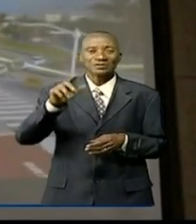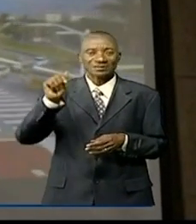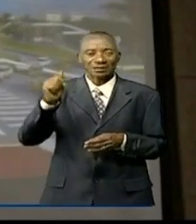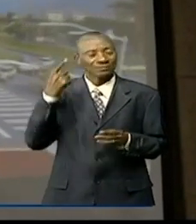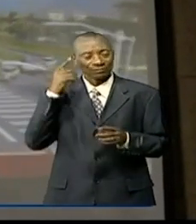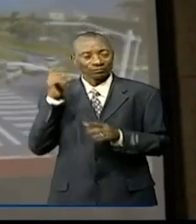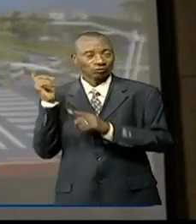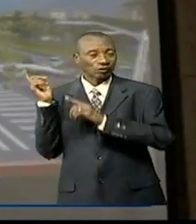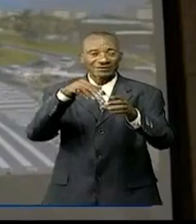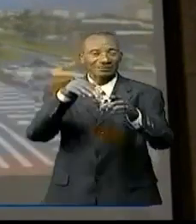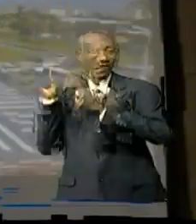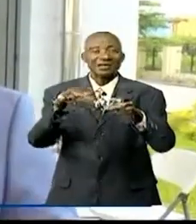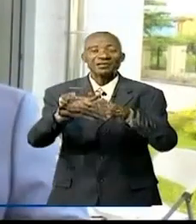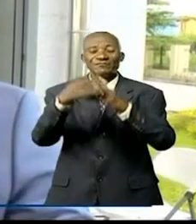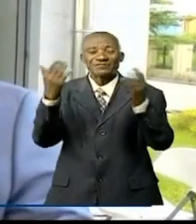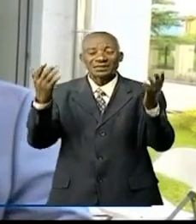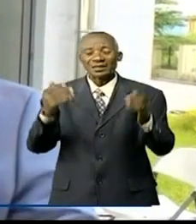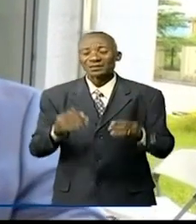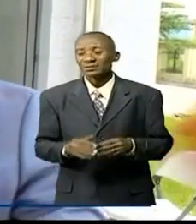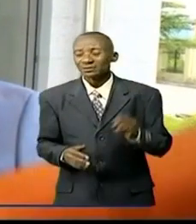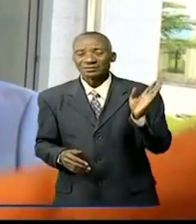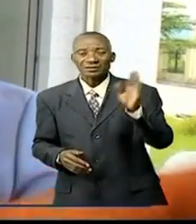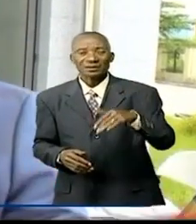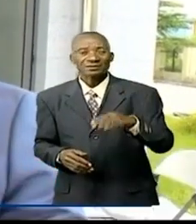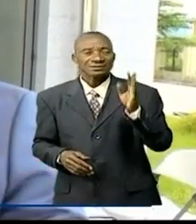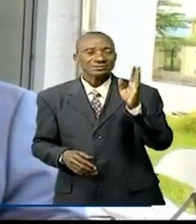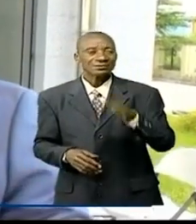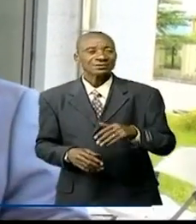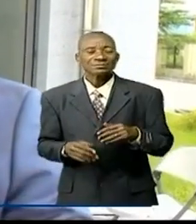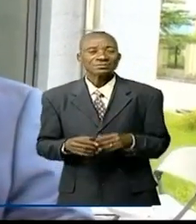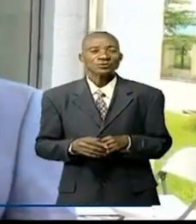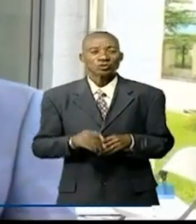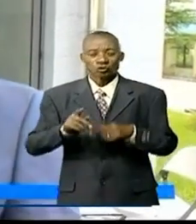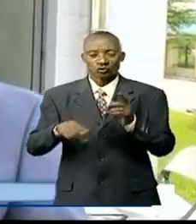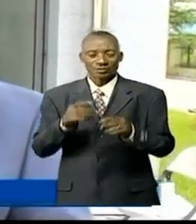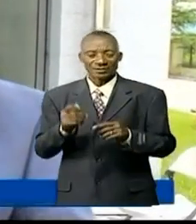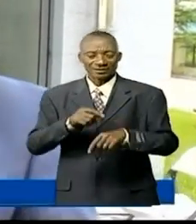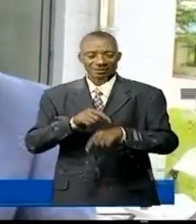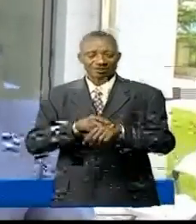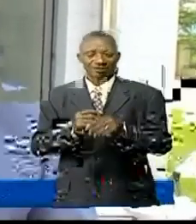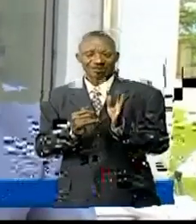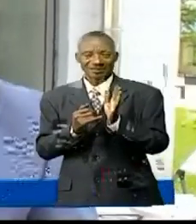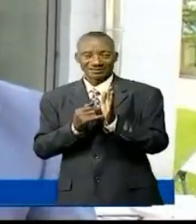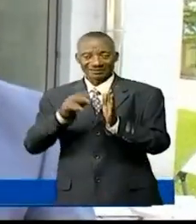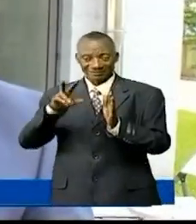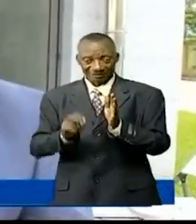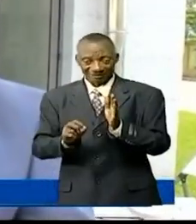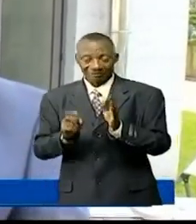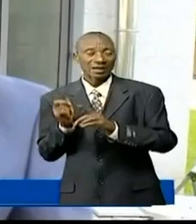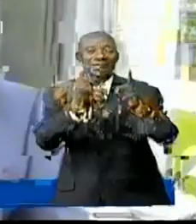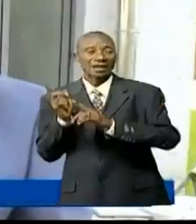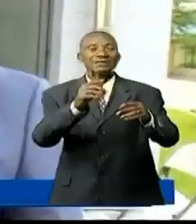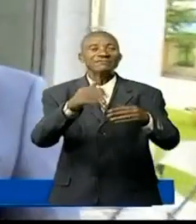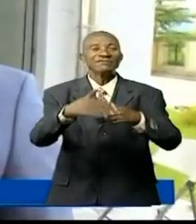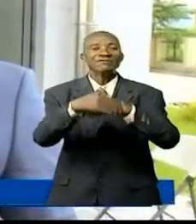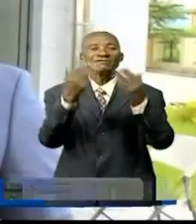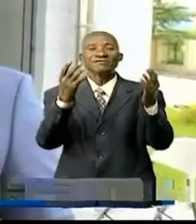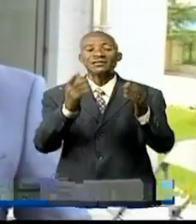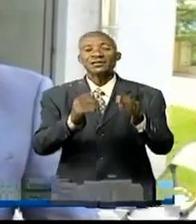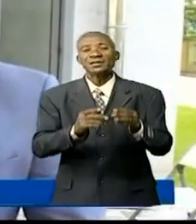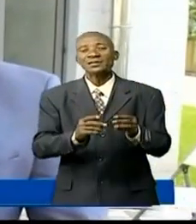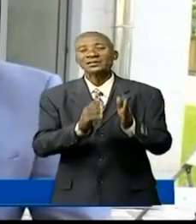ne fait même pas 20 km. Vous pouvez partir de 6h30 pour y arriver à 10h, à des fois 11h. Donc,